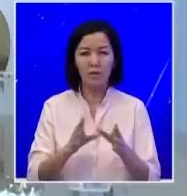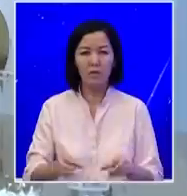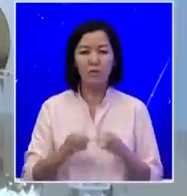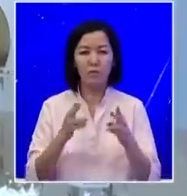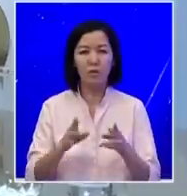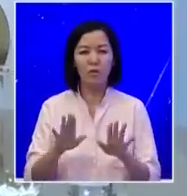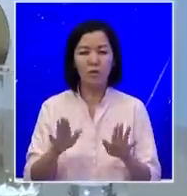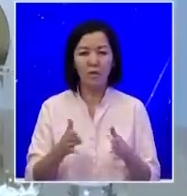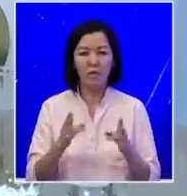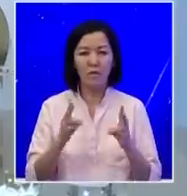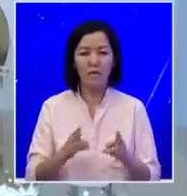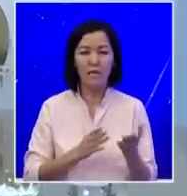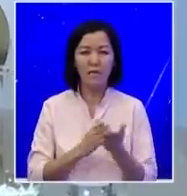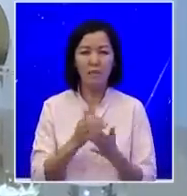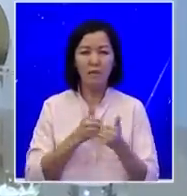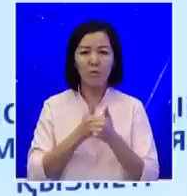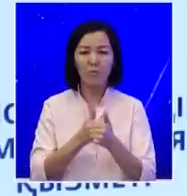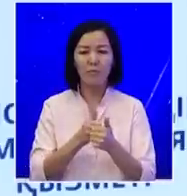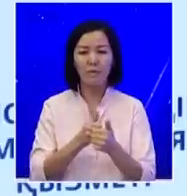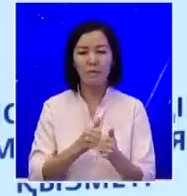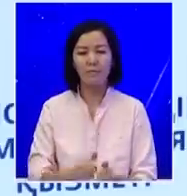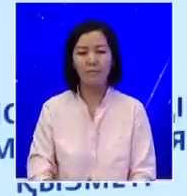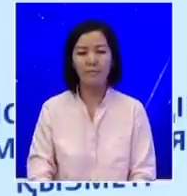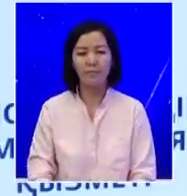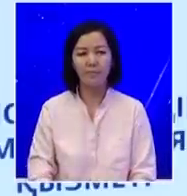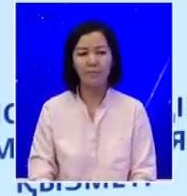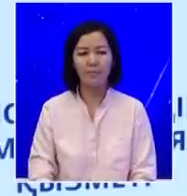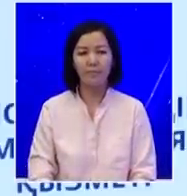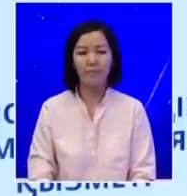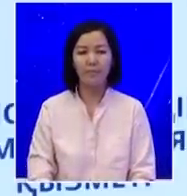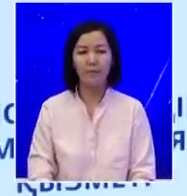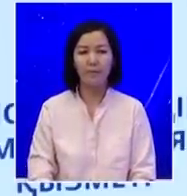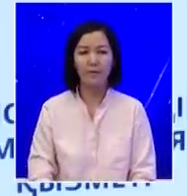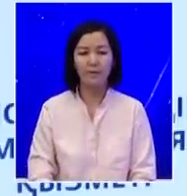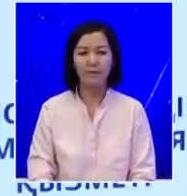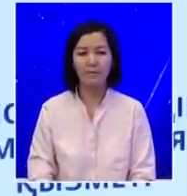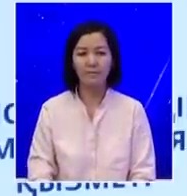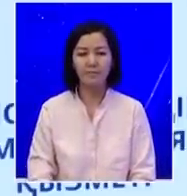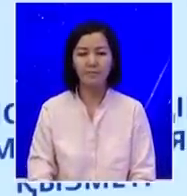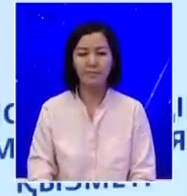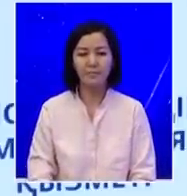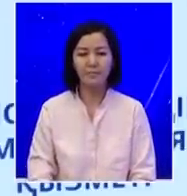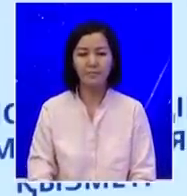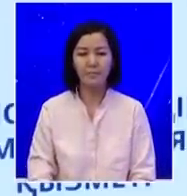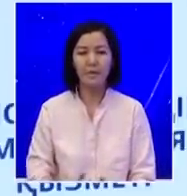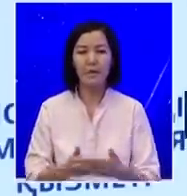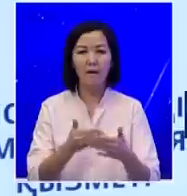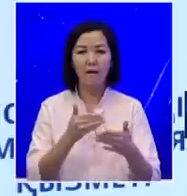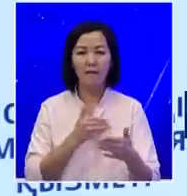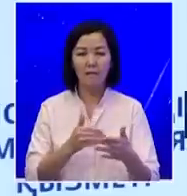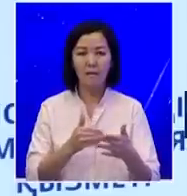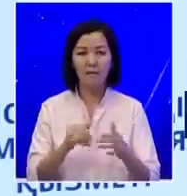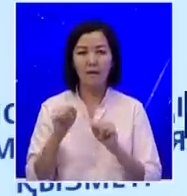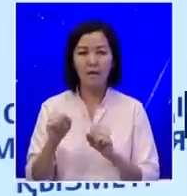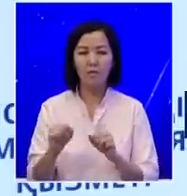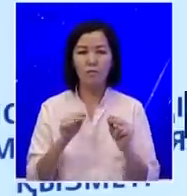жағдайлар департаменті бастығының орынбасары. Ежедневно проводится мониторинг предоставлением информации. Алдын алу жұмыстарының